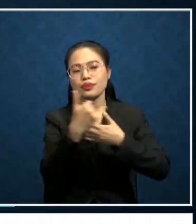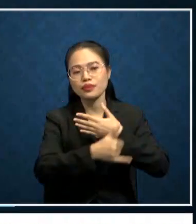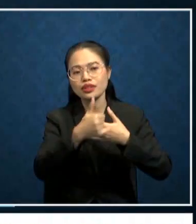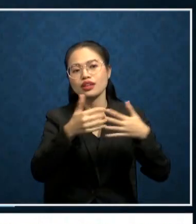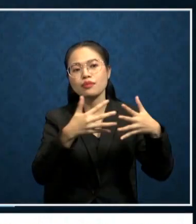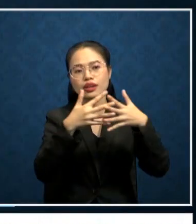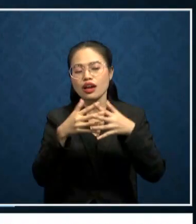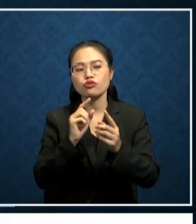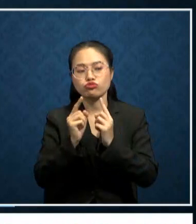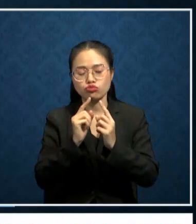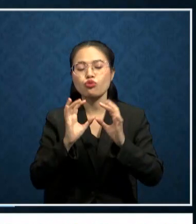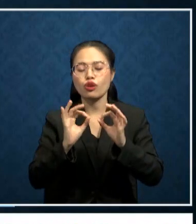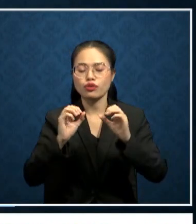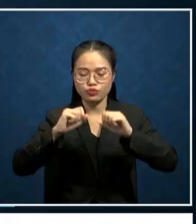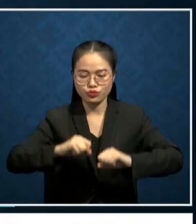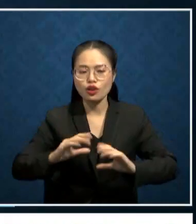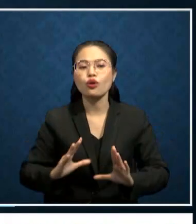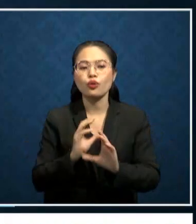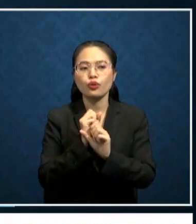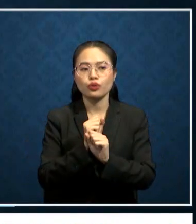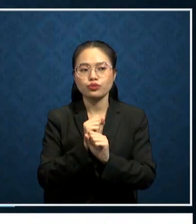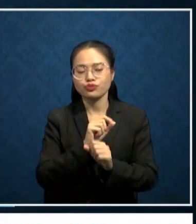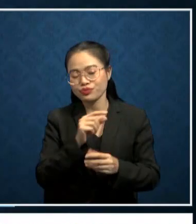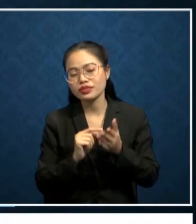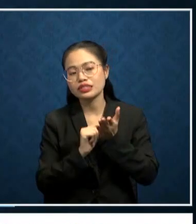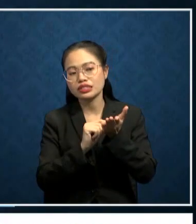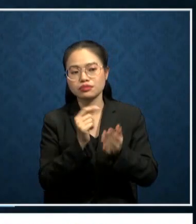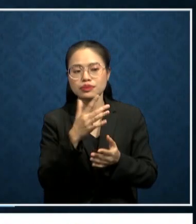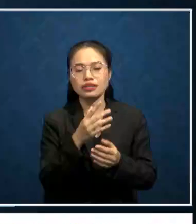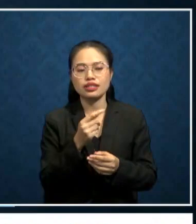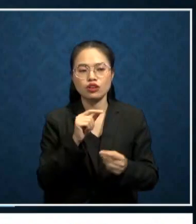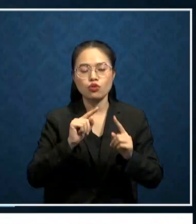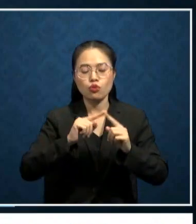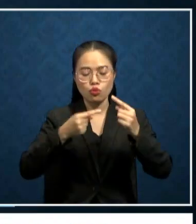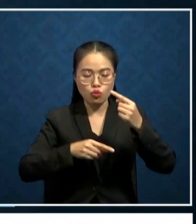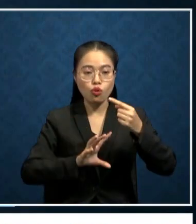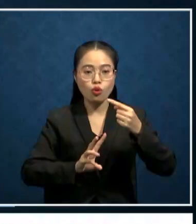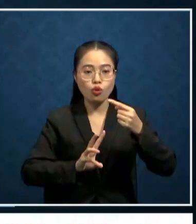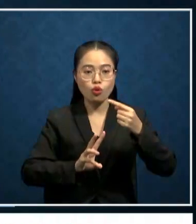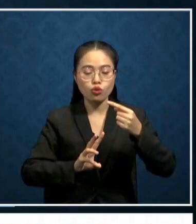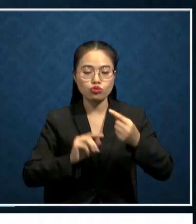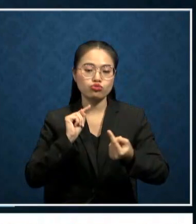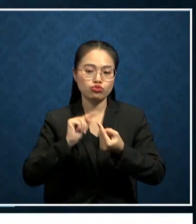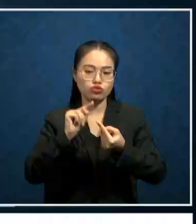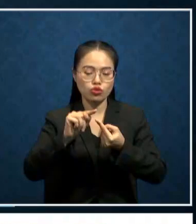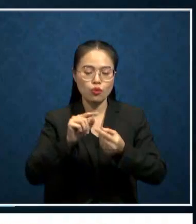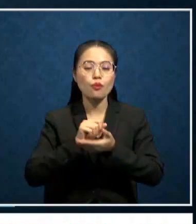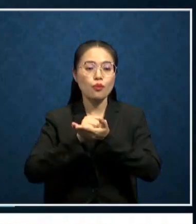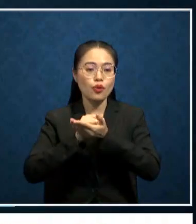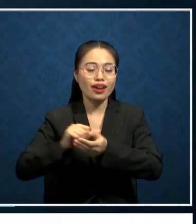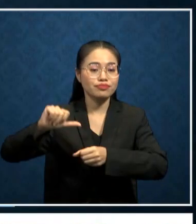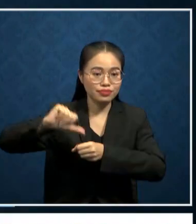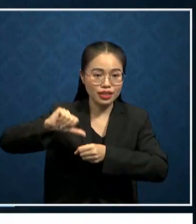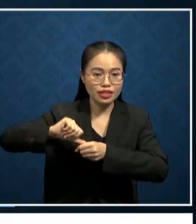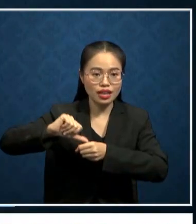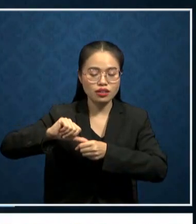เหมาะสมนะครับไม่มีข้อสังเกตและข้อเสนอแนะหัวข้อยอดที่ 6การกำกับค่าบริการกาซธรรมชาติหัวข้อย่อยที่ 7